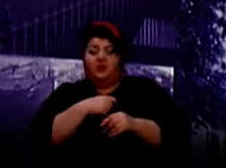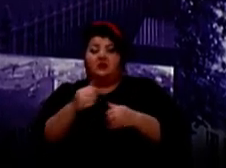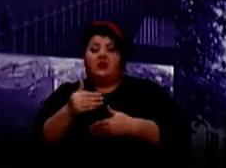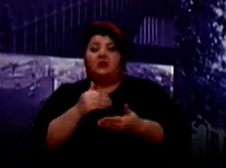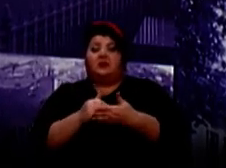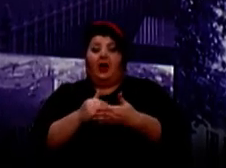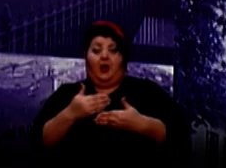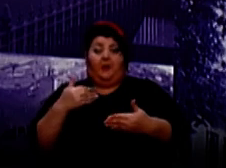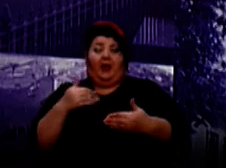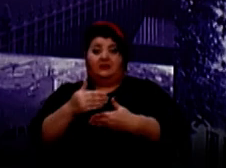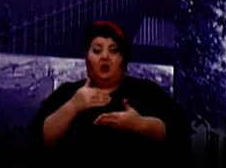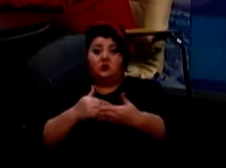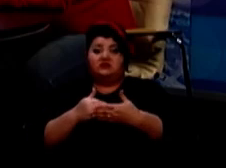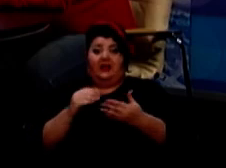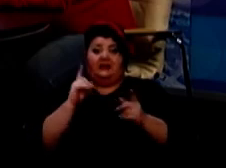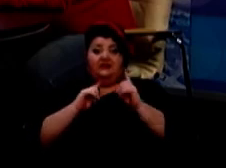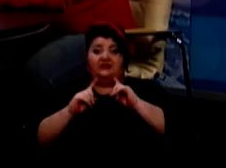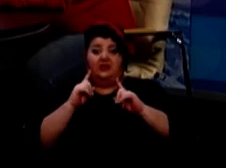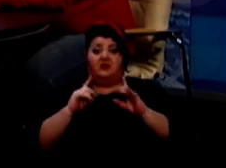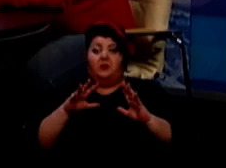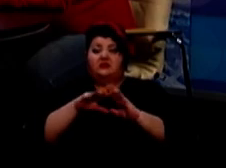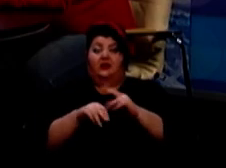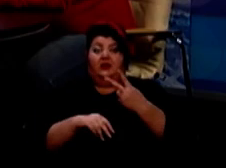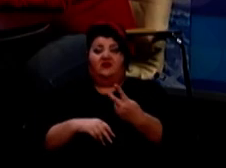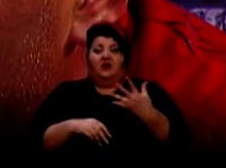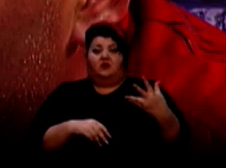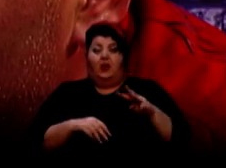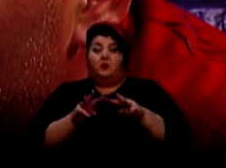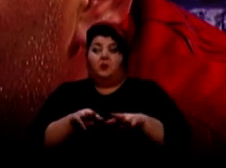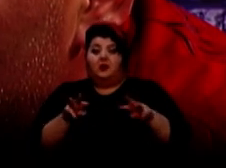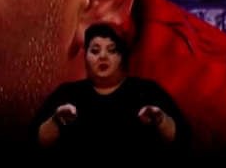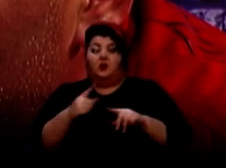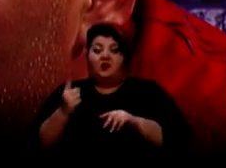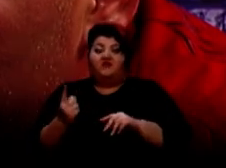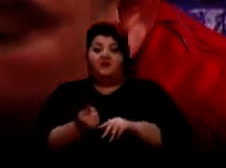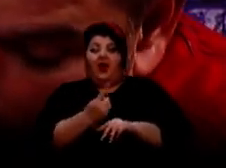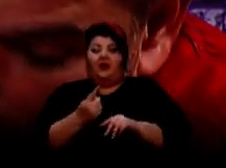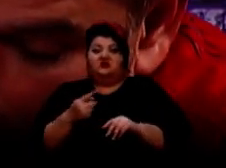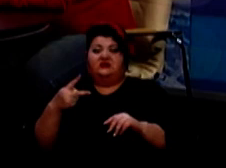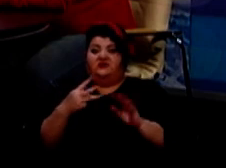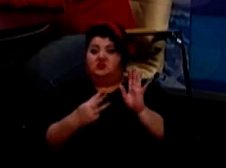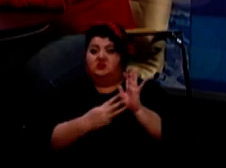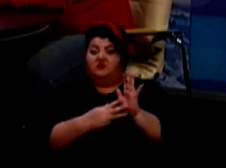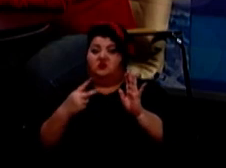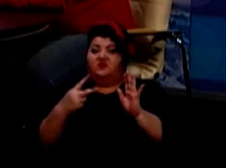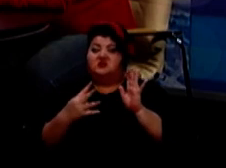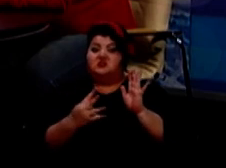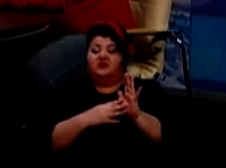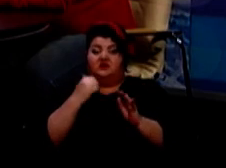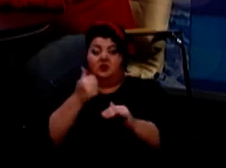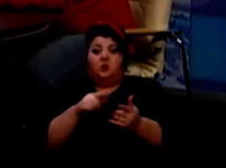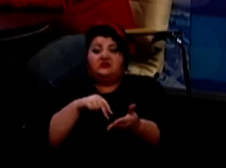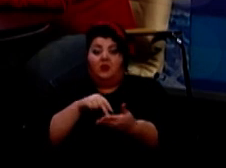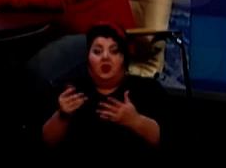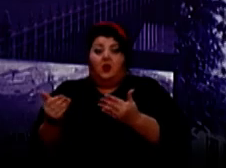на передостанній сесії в лютому, ми заклали 25 мільйонів, це, до речі, вперше, там, мабуть, з 2008 чи 2009 року, на